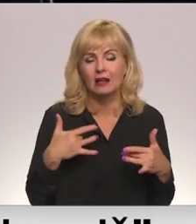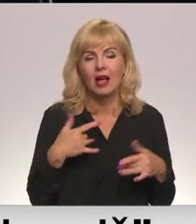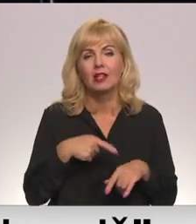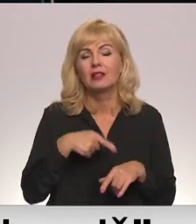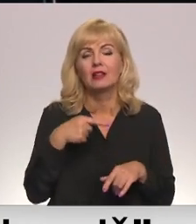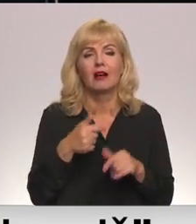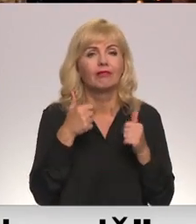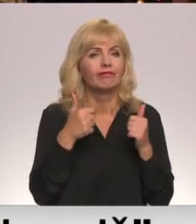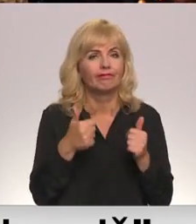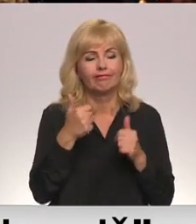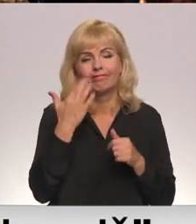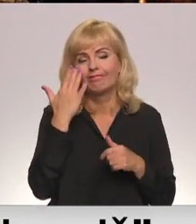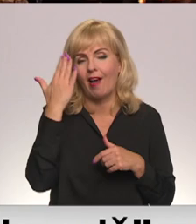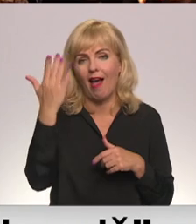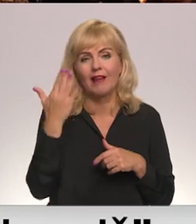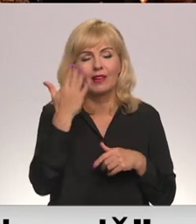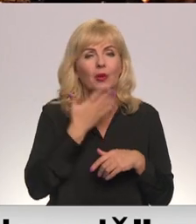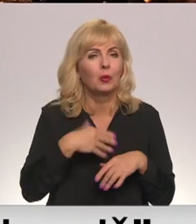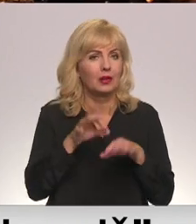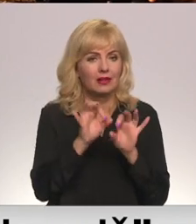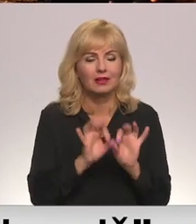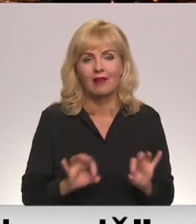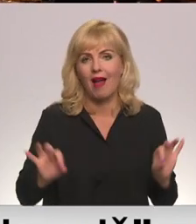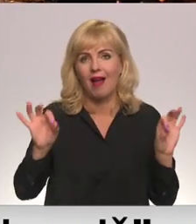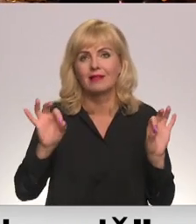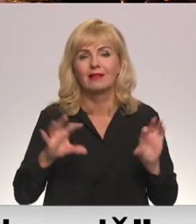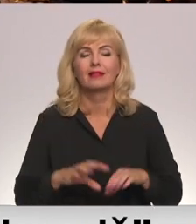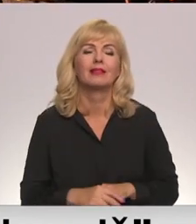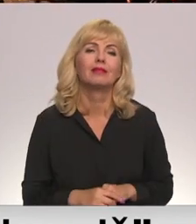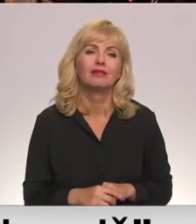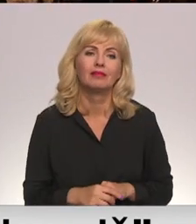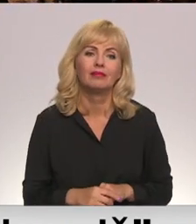sajūtas fantastisks, ļoti, ļoti skaisti.